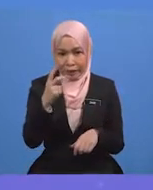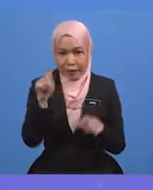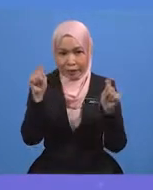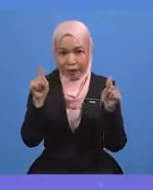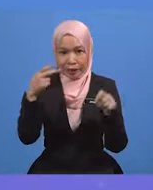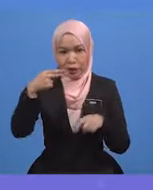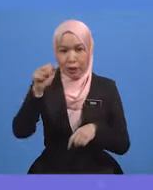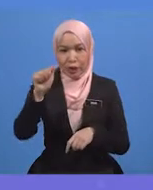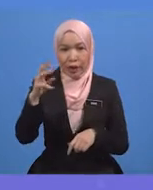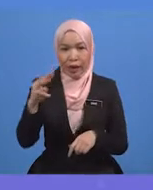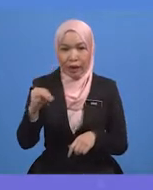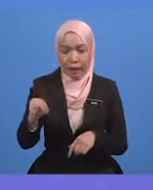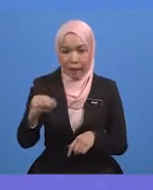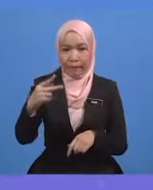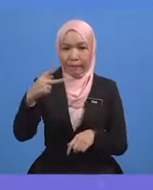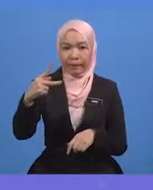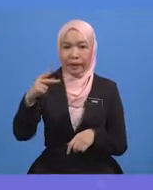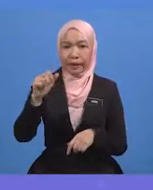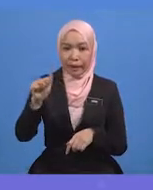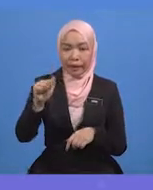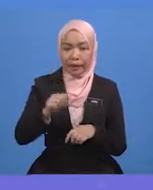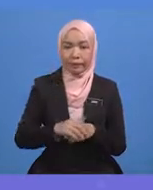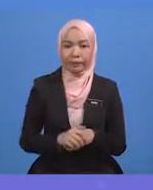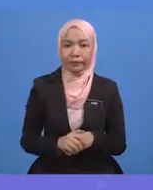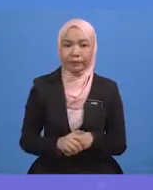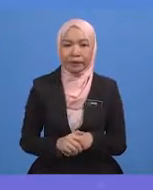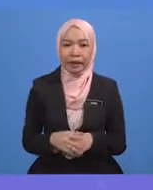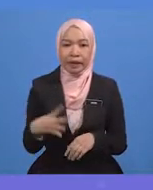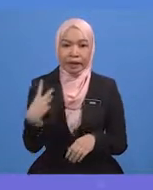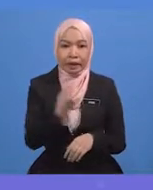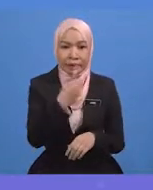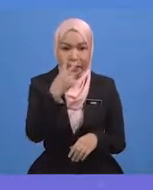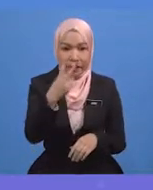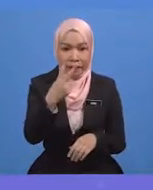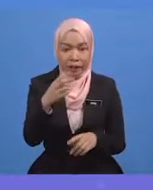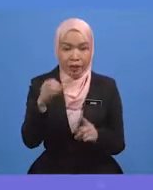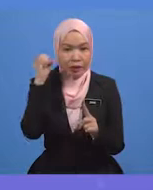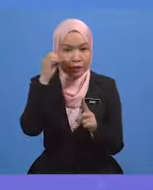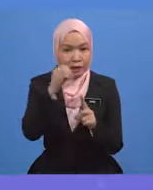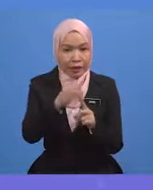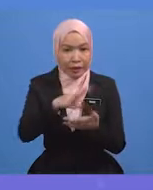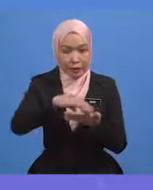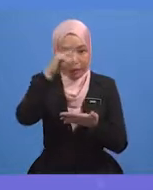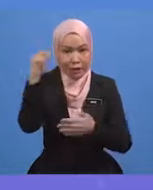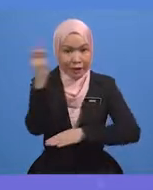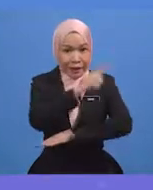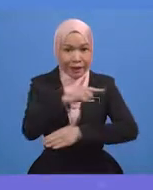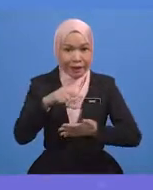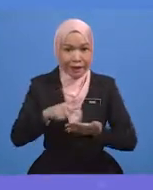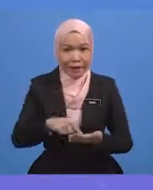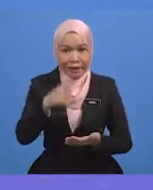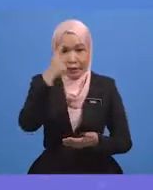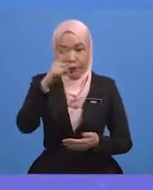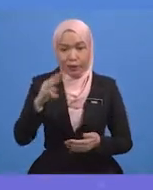Permata Nusantara. Baiklah, kita lihat dahulu objektif pembelajaran hari ini agar